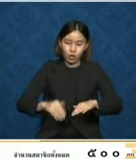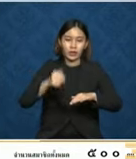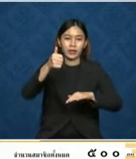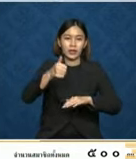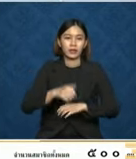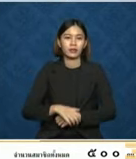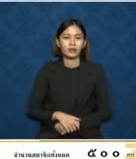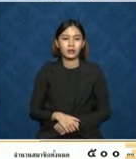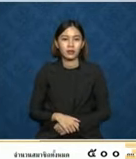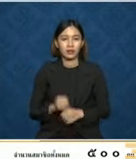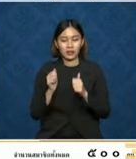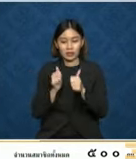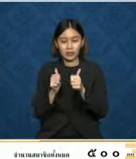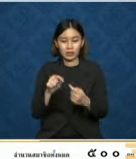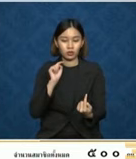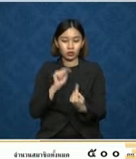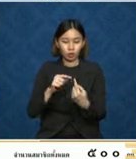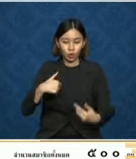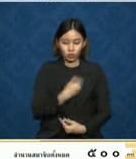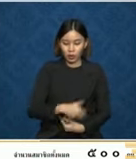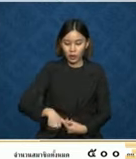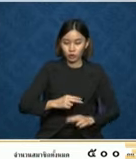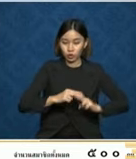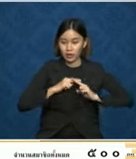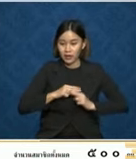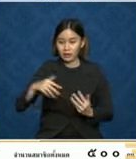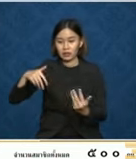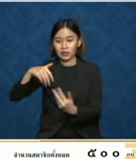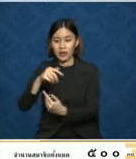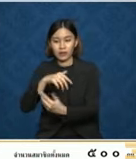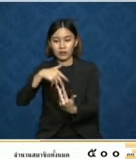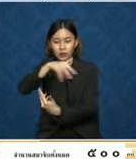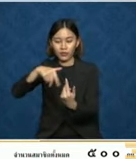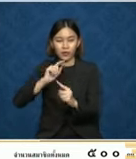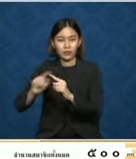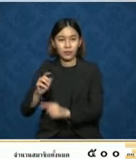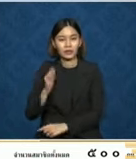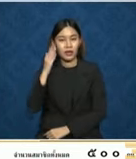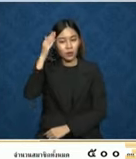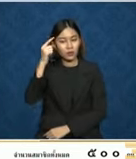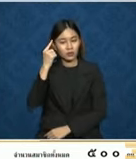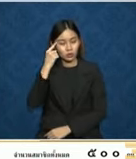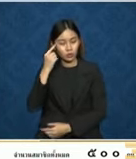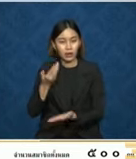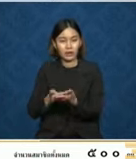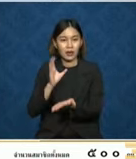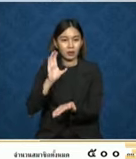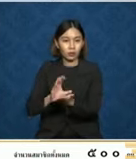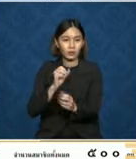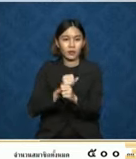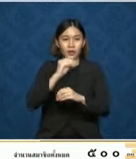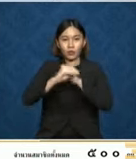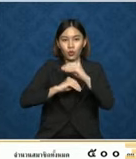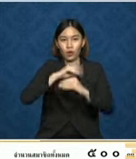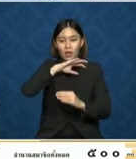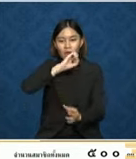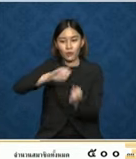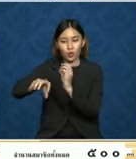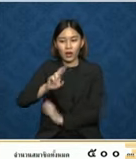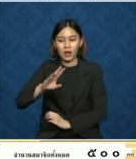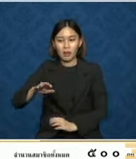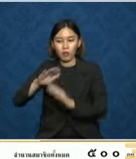ตัวเขาเองดีต่อตัวเองและดีต่อรอบด้านด้วยในอนาคตครับทราบว่าจะมีงบประมาณในการทำโครงการกำจัดมูลฝอยระ